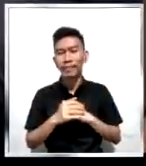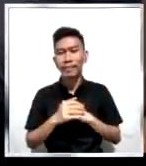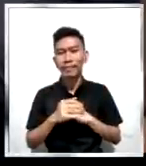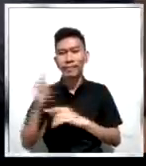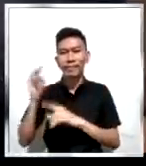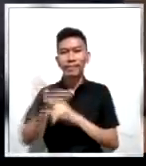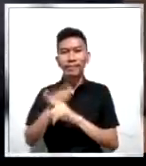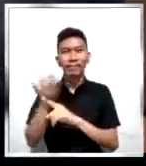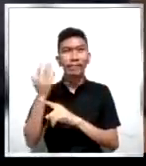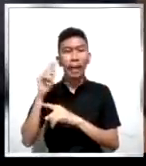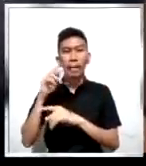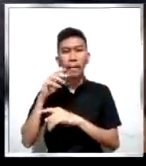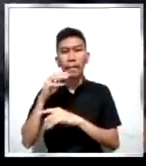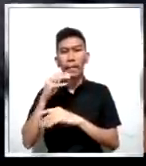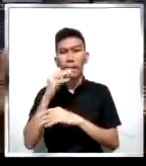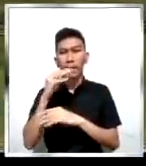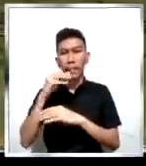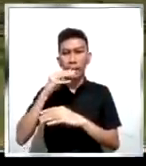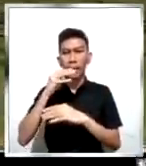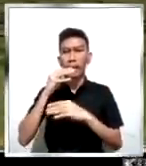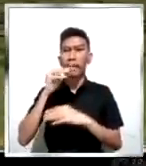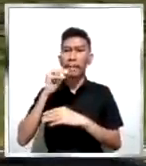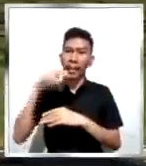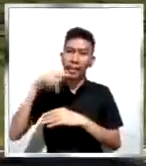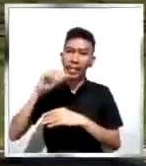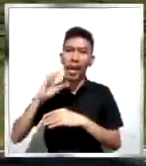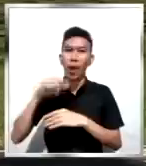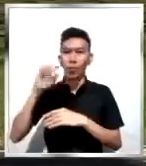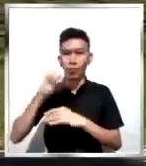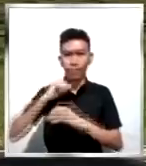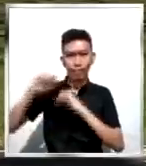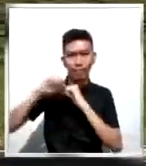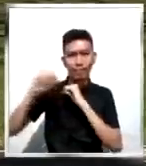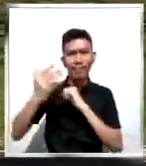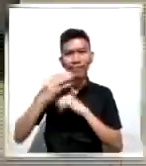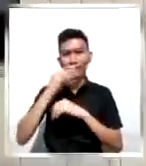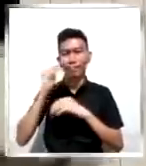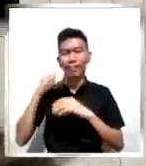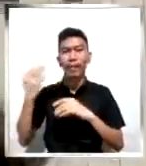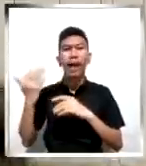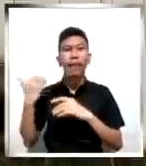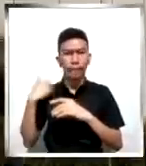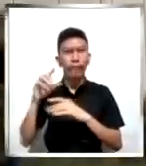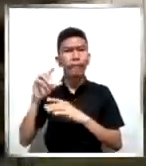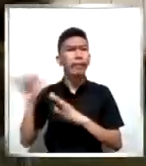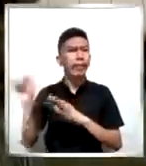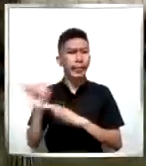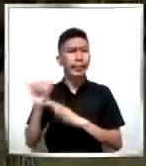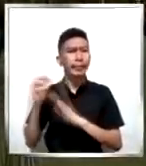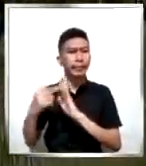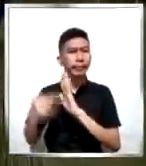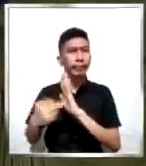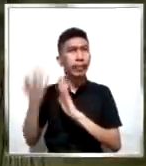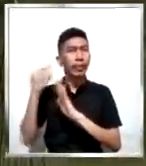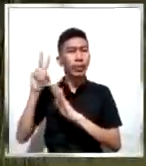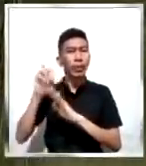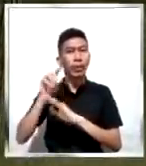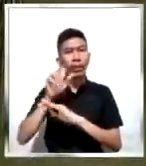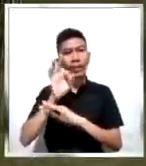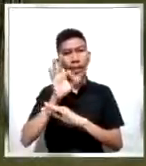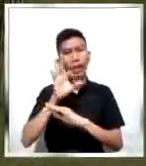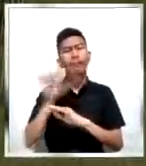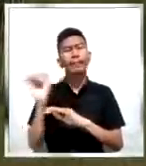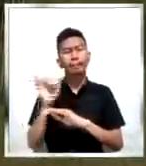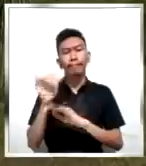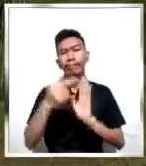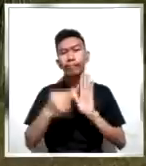ang Anti-Spitting Act sa 2020, habang may kaparehong panukala rin sa Kamara noong 2019 na naglalayon na ipagbawal ang